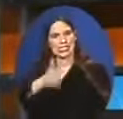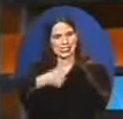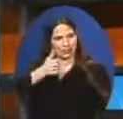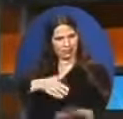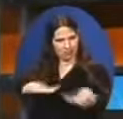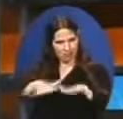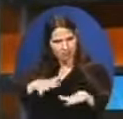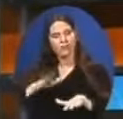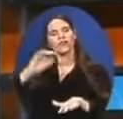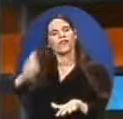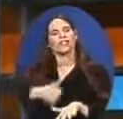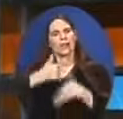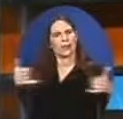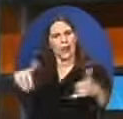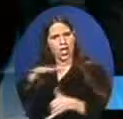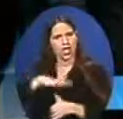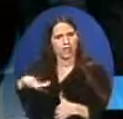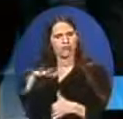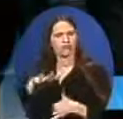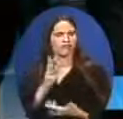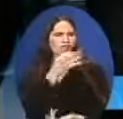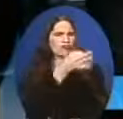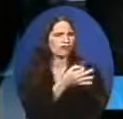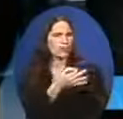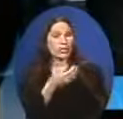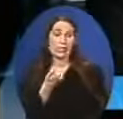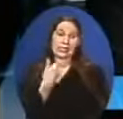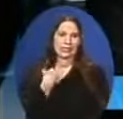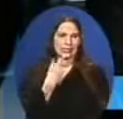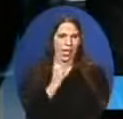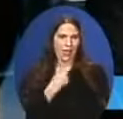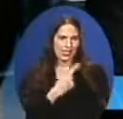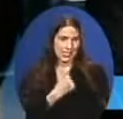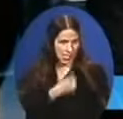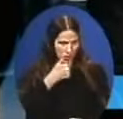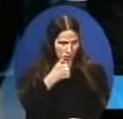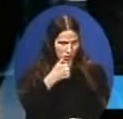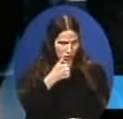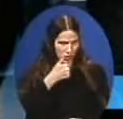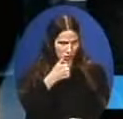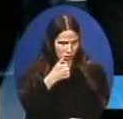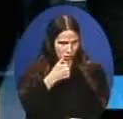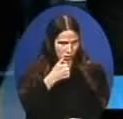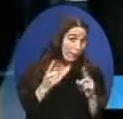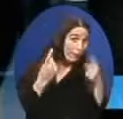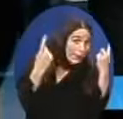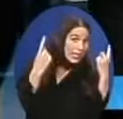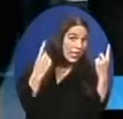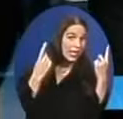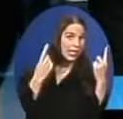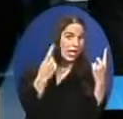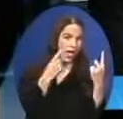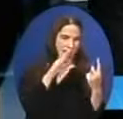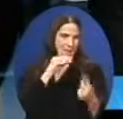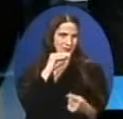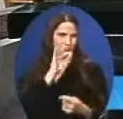אזורי. זה לא נראה, חייב לומר, השר שלום, שזו קרי